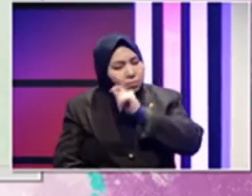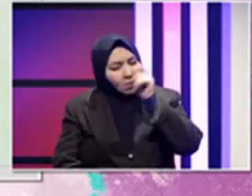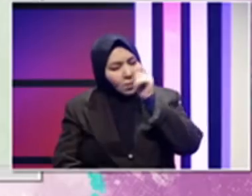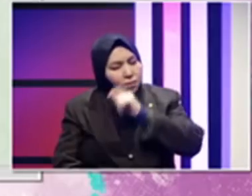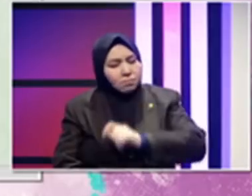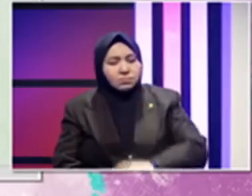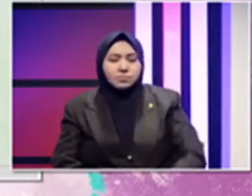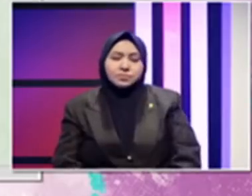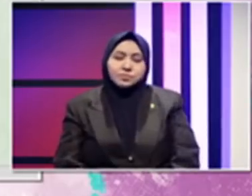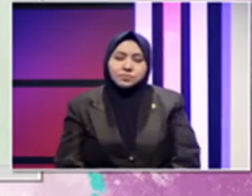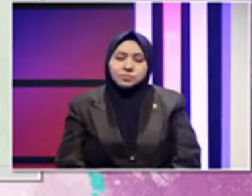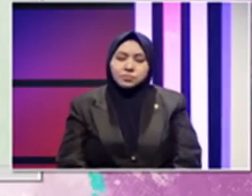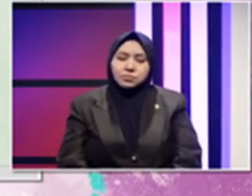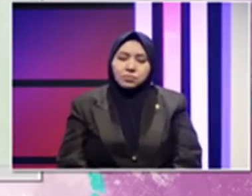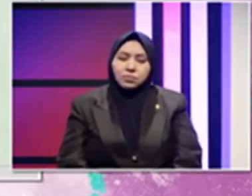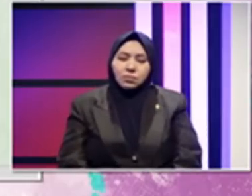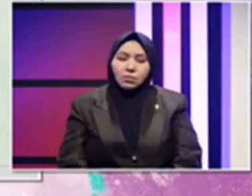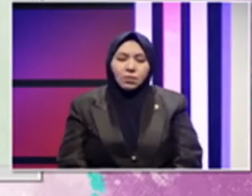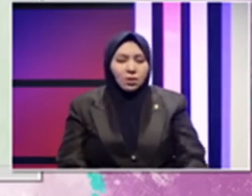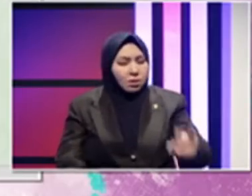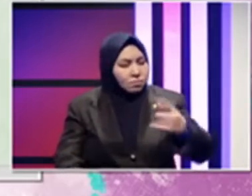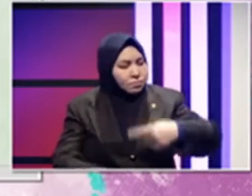قَبْلِهِمْ